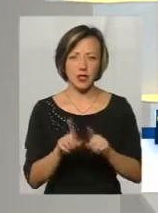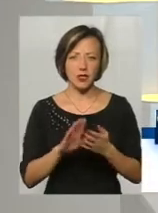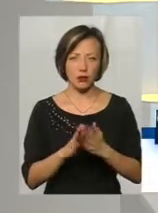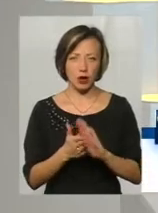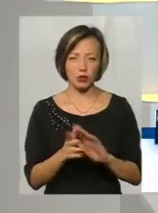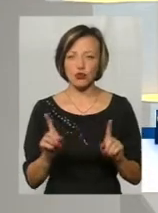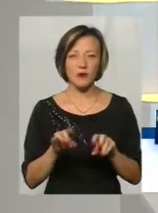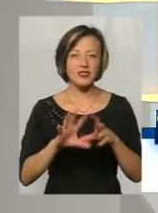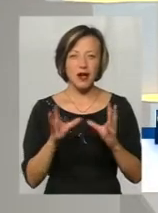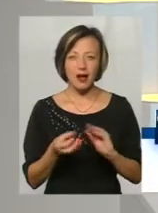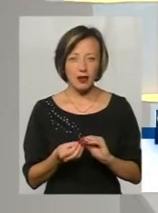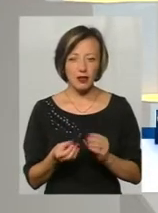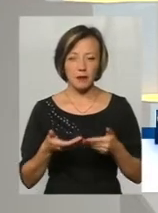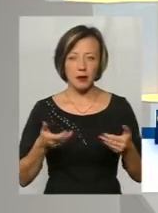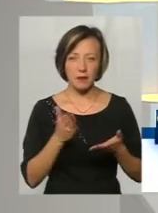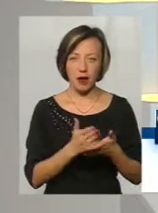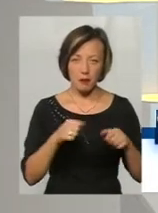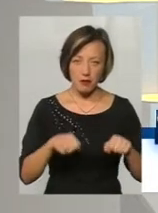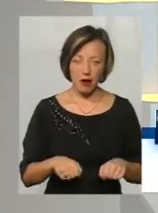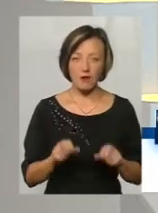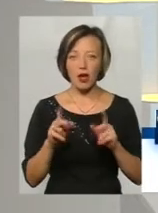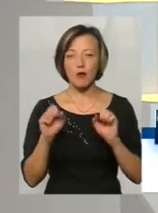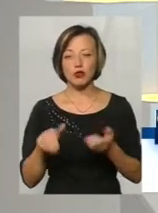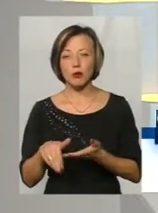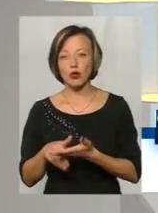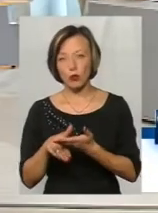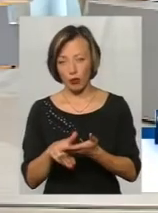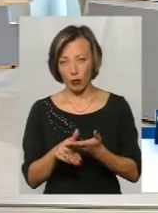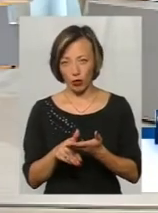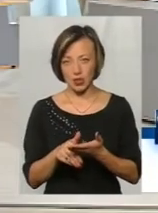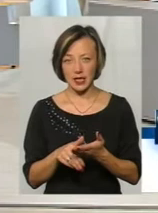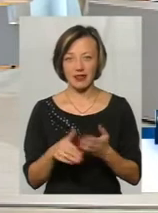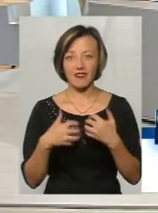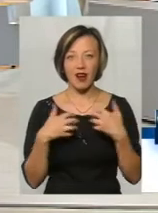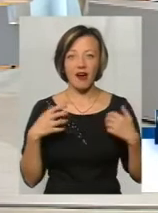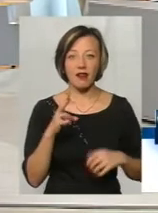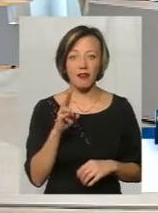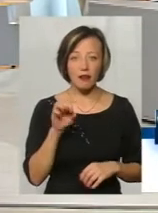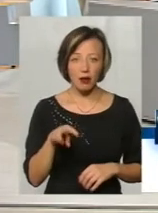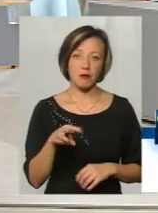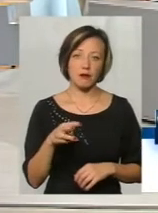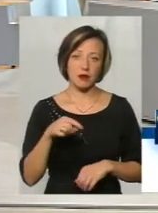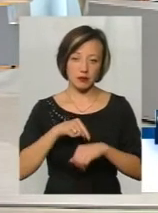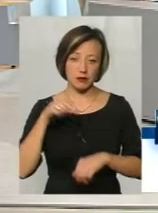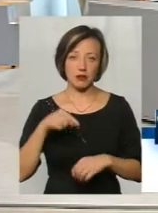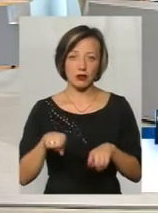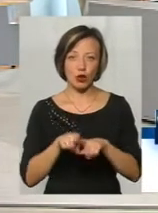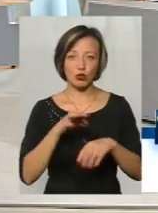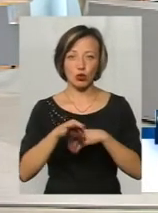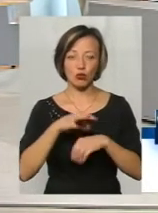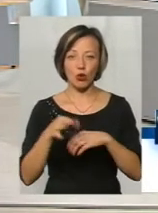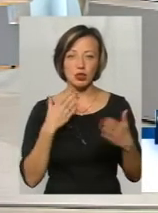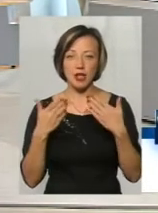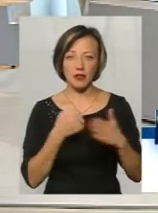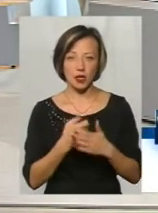взагалі, на що ми маємо право і як можемо допомогти тваринам, які зазнають такого жорстокого ставлення до